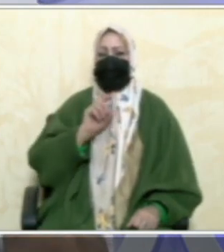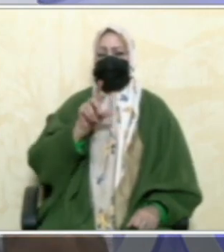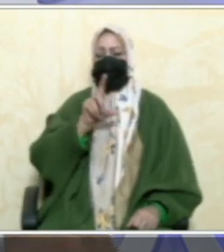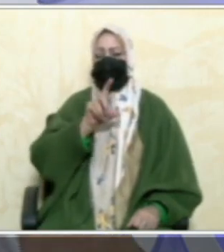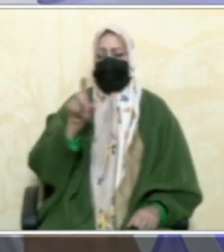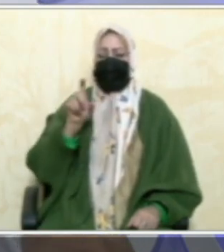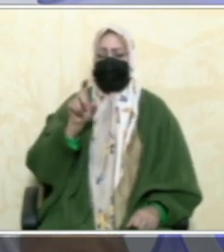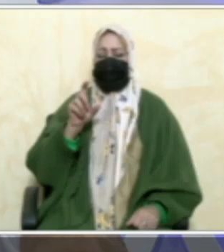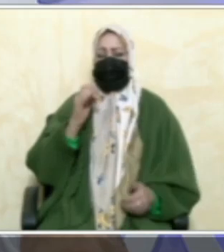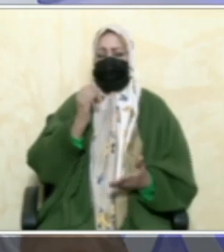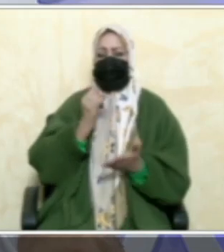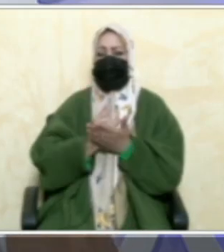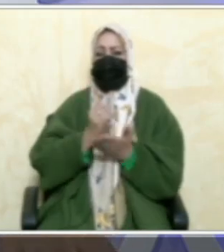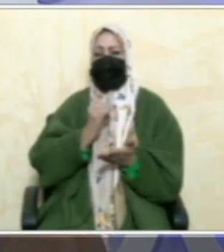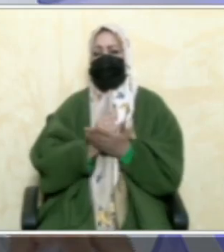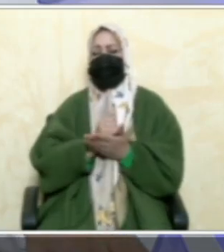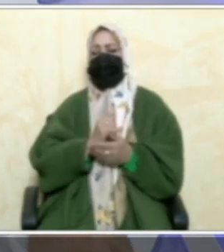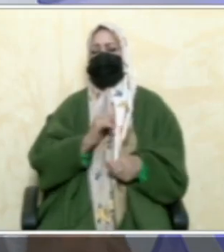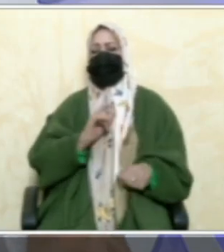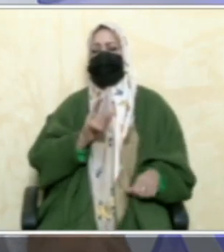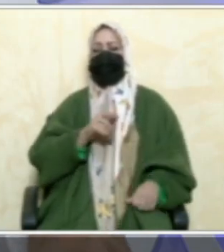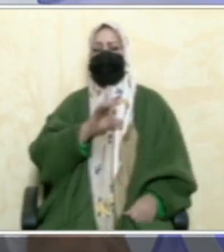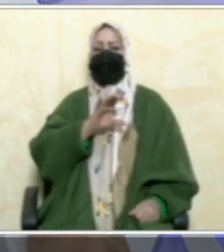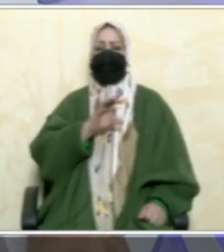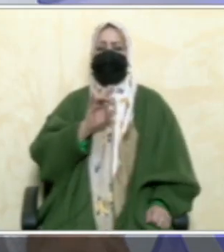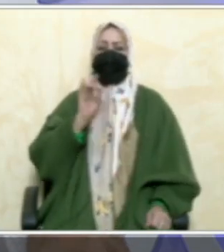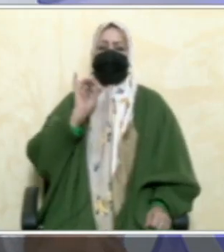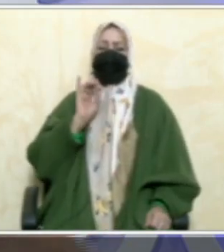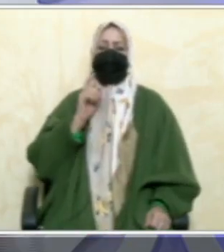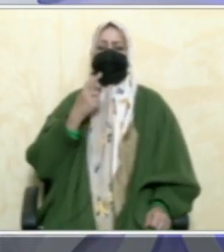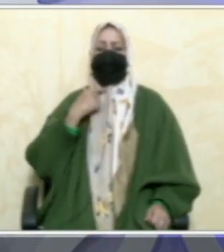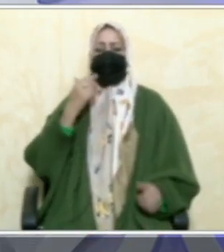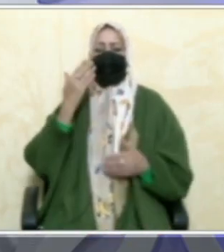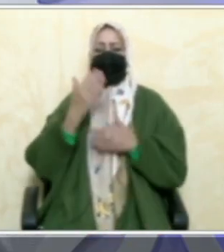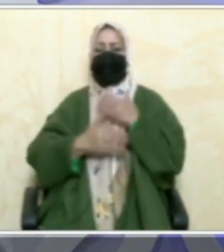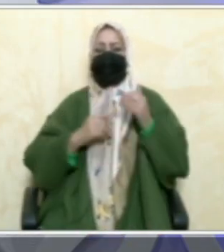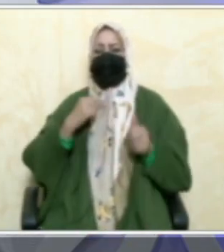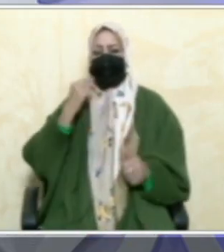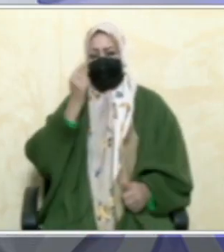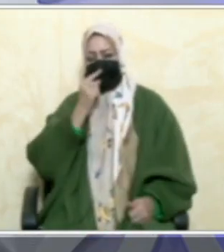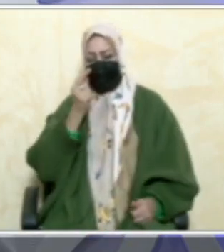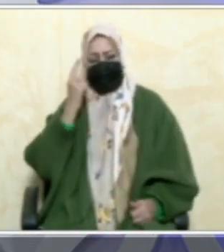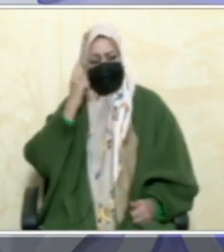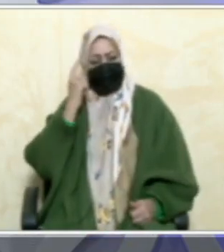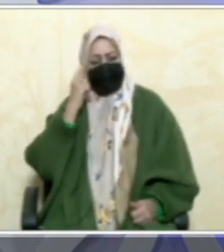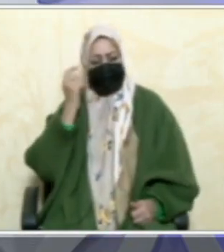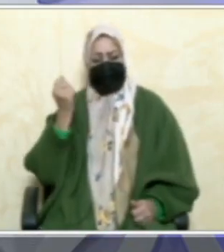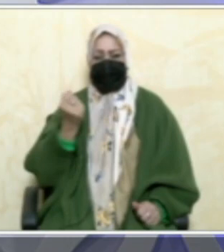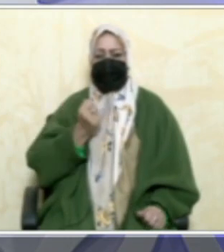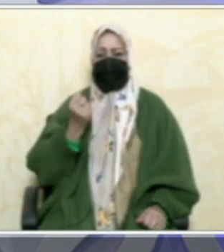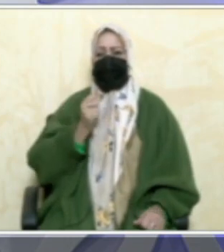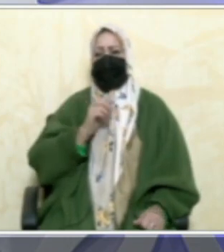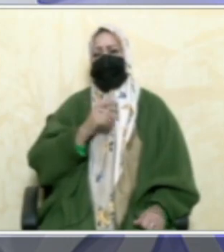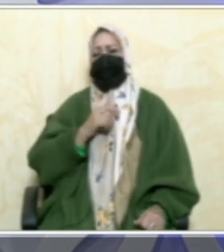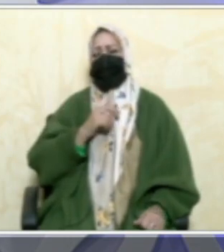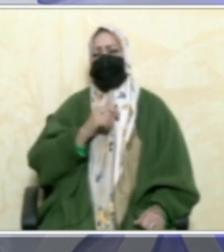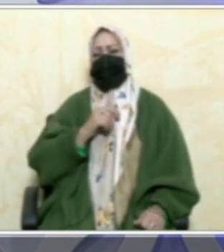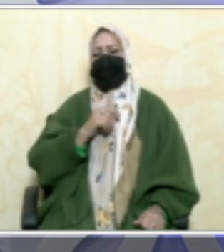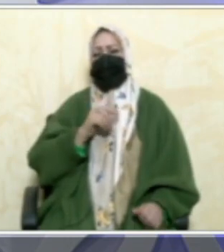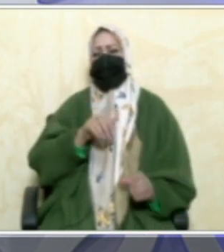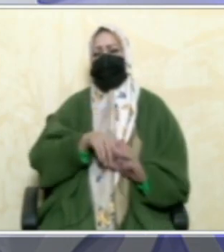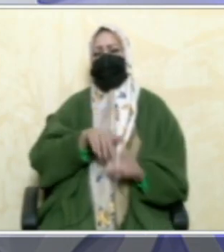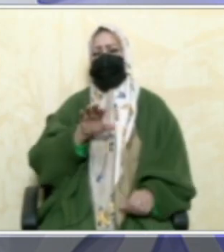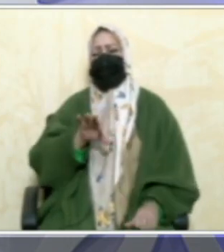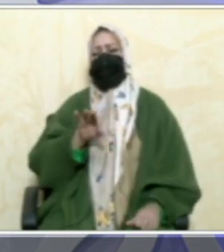تسميه لأنه يتستر بالدين وعندك معلومات قوية، خلاص ما تنتخبش. لكن تمشي تنتخب الثاني اللي يقول ياسر